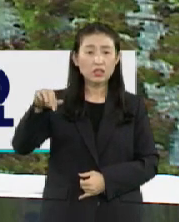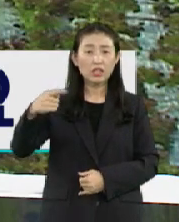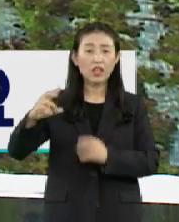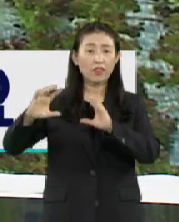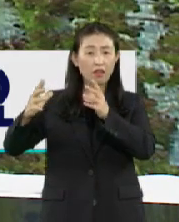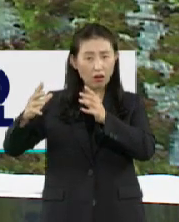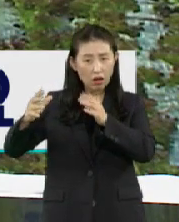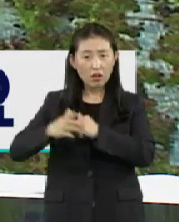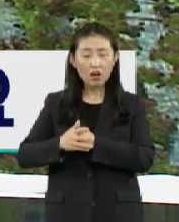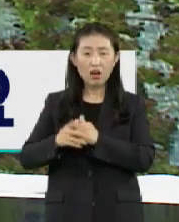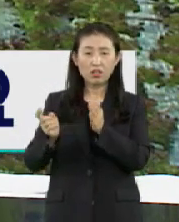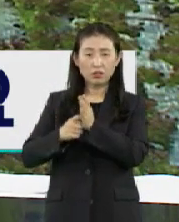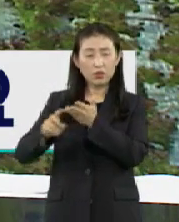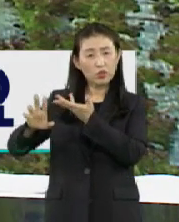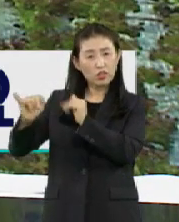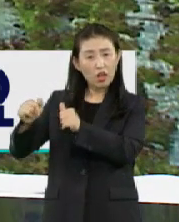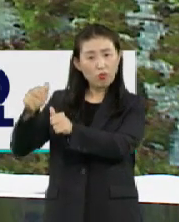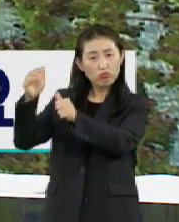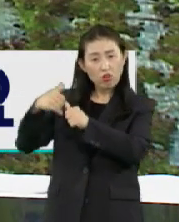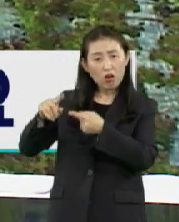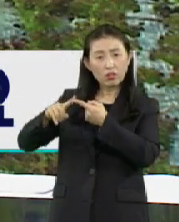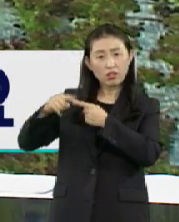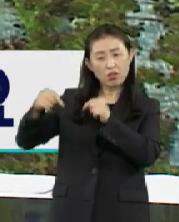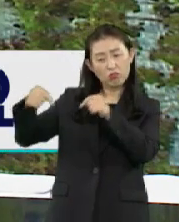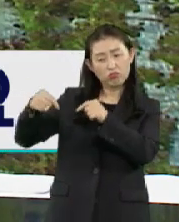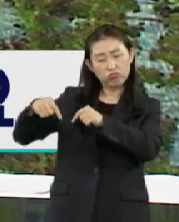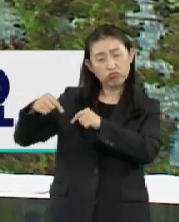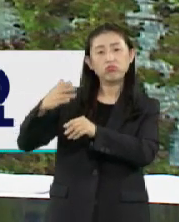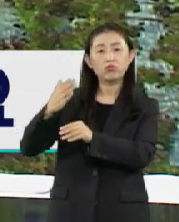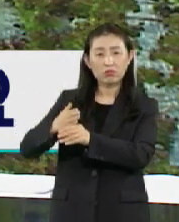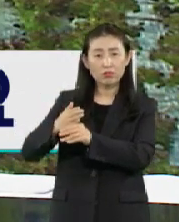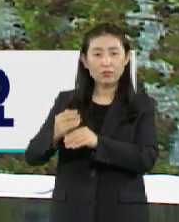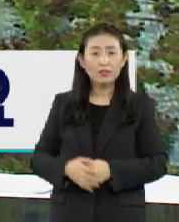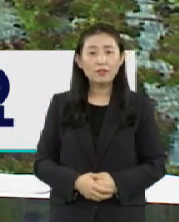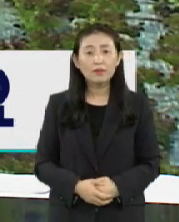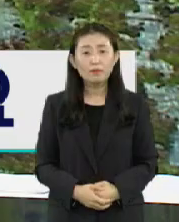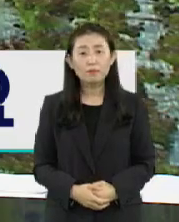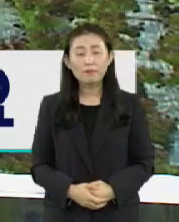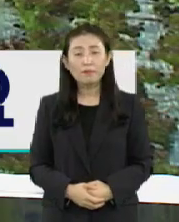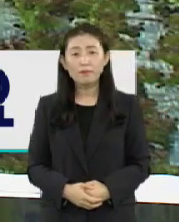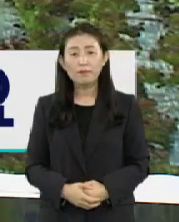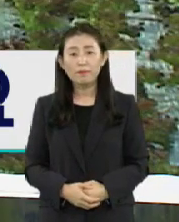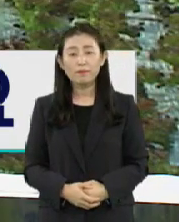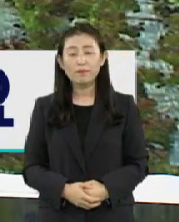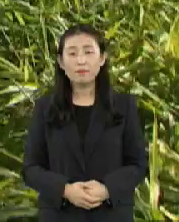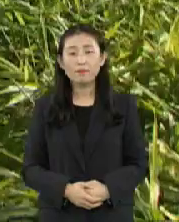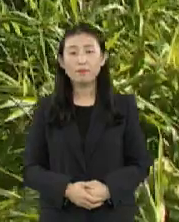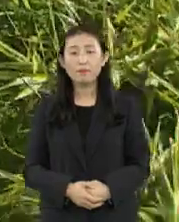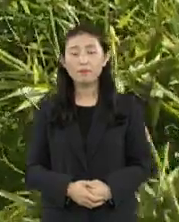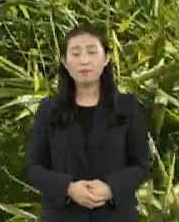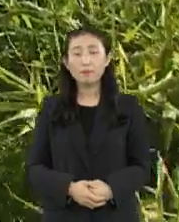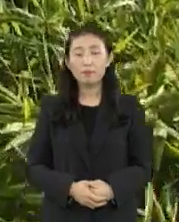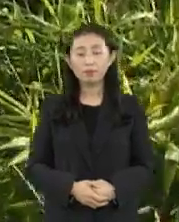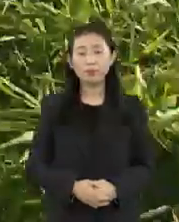긴급 근로자 수급을 논의하고 있어서 결과가 주목되고 있습니다. 강진원 기자입니다.